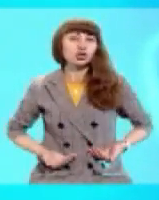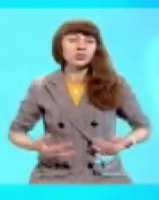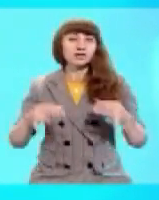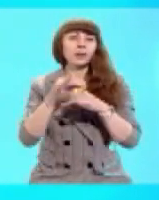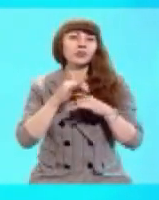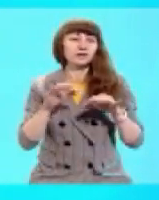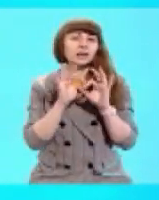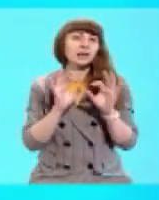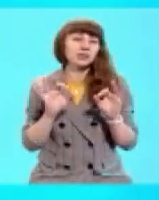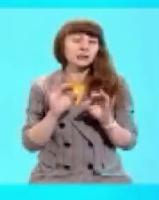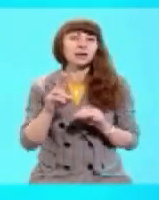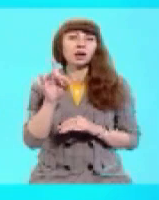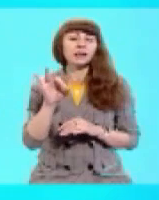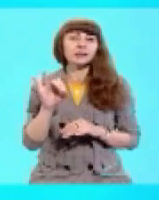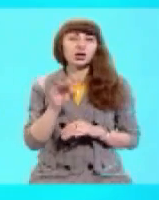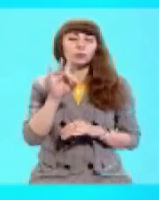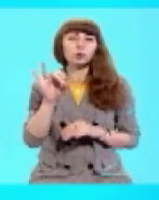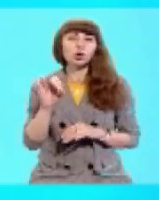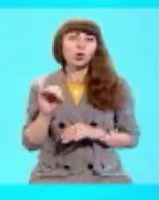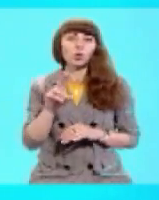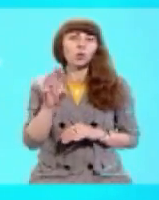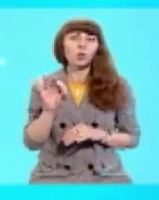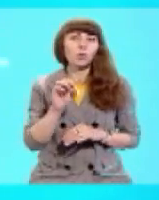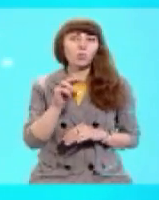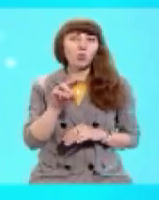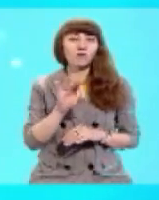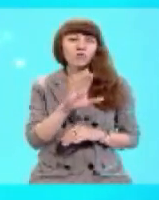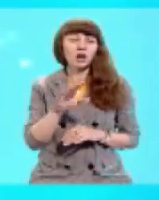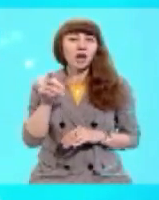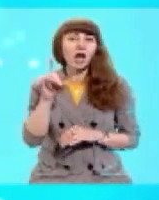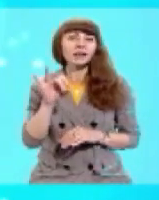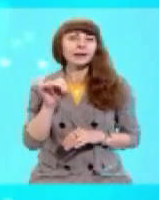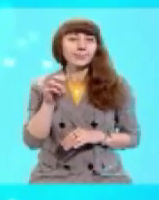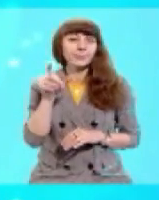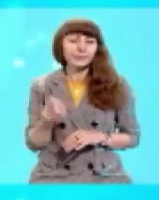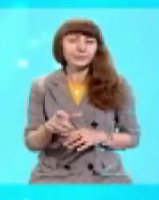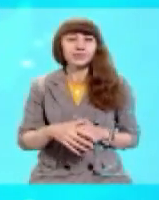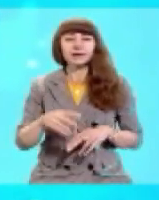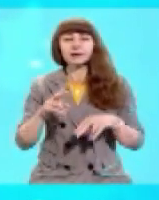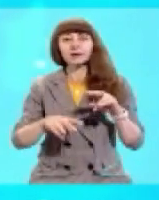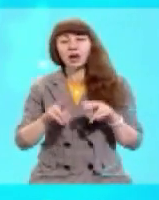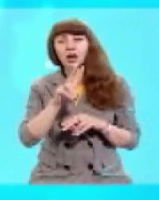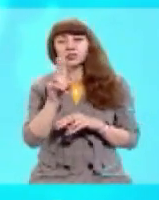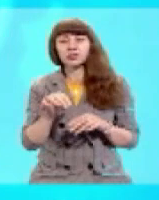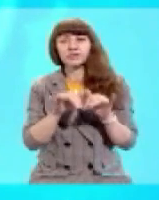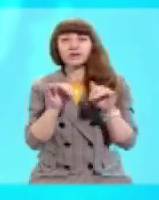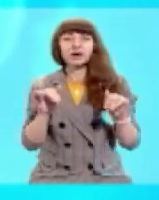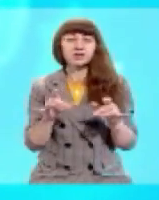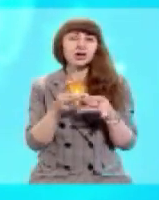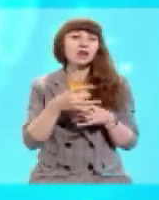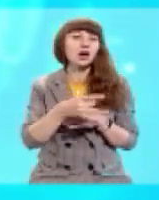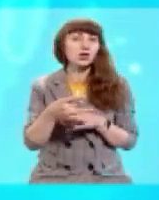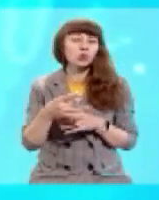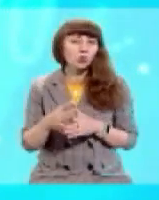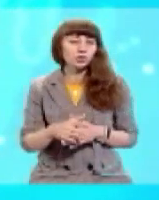района Кайсар Муржакупов. В регионе идет строительство коммуникаций, насосных станций и газопроводов. О том, как развиваются районы, в каких